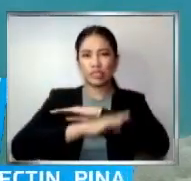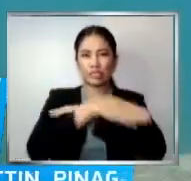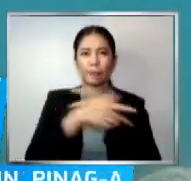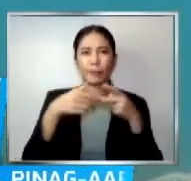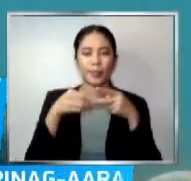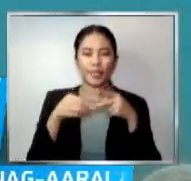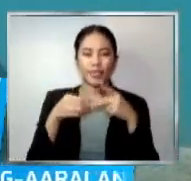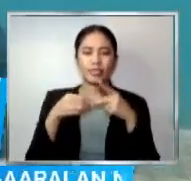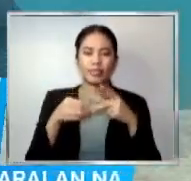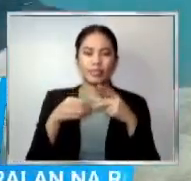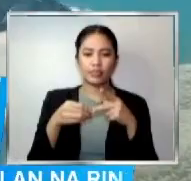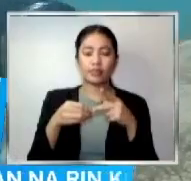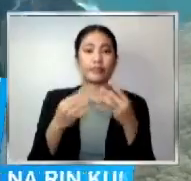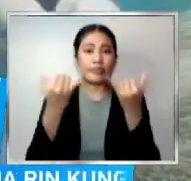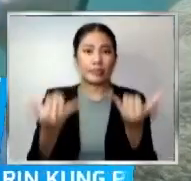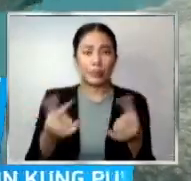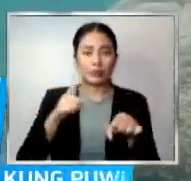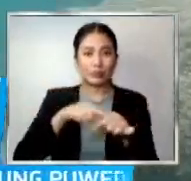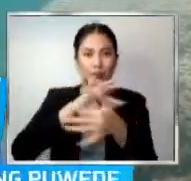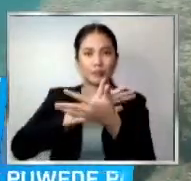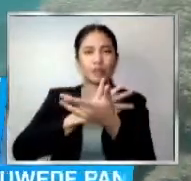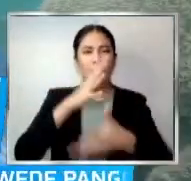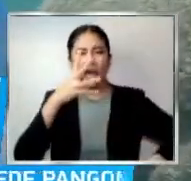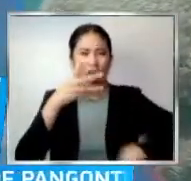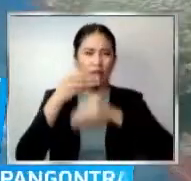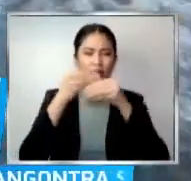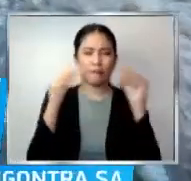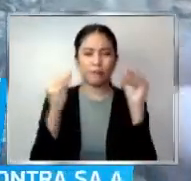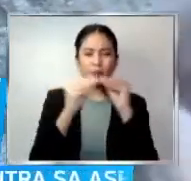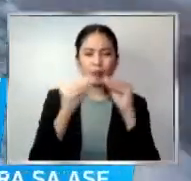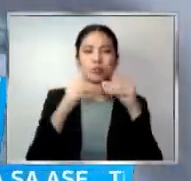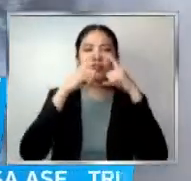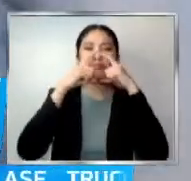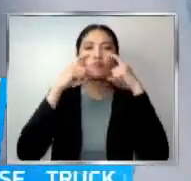Ngayong pandemya, nadagdag dito ang mga itinapong gamit na face mask.